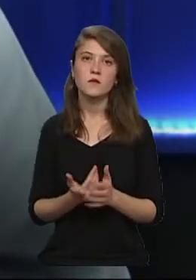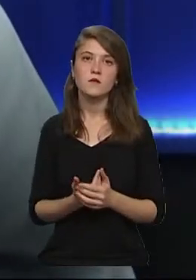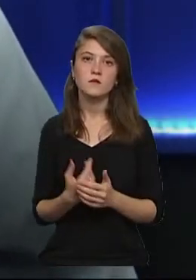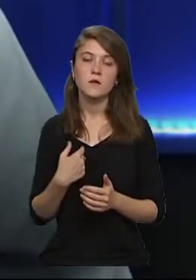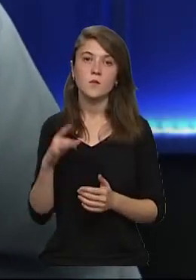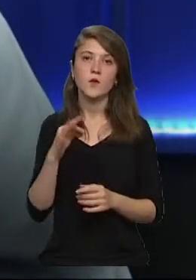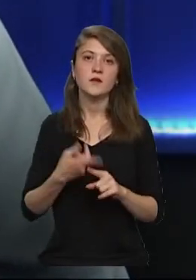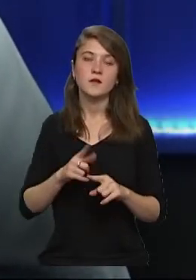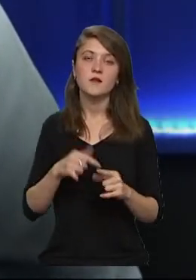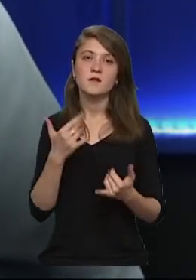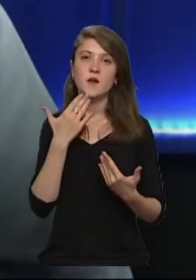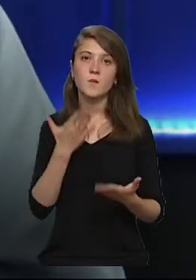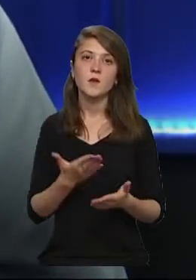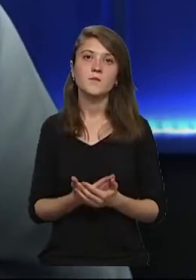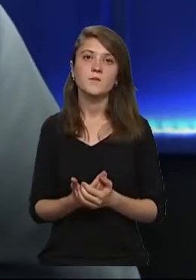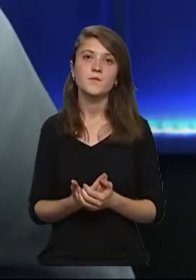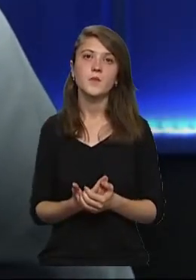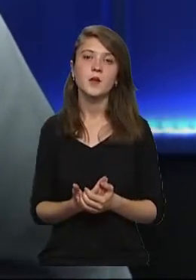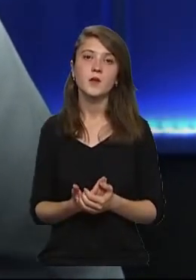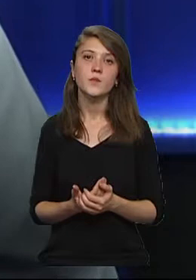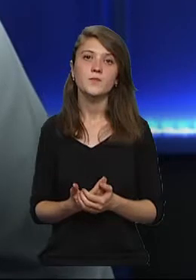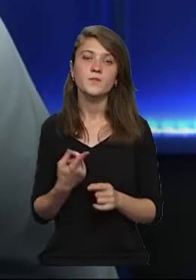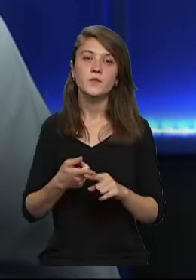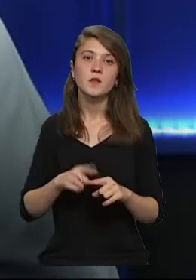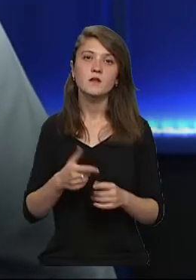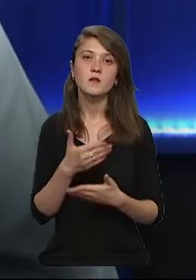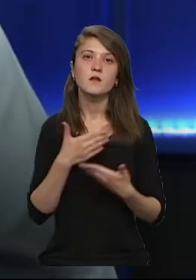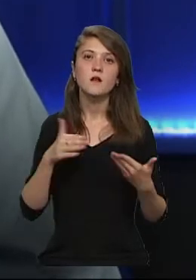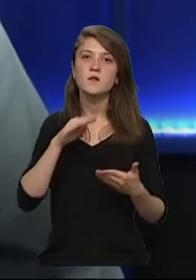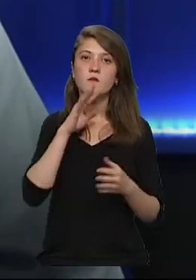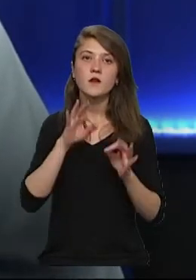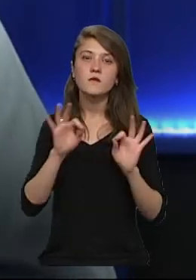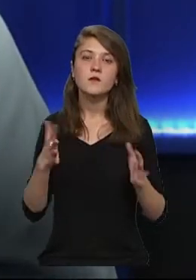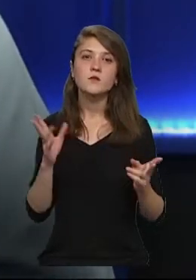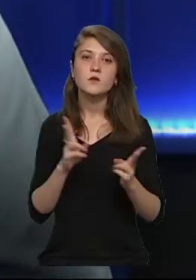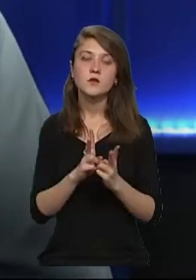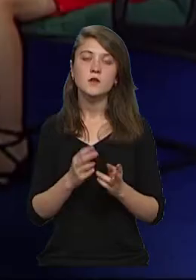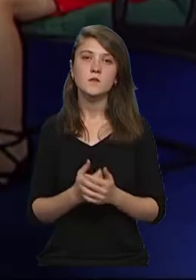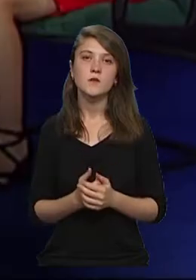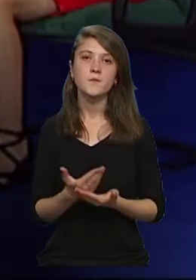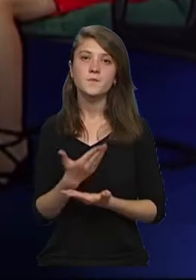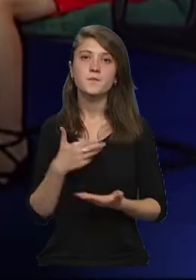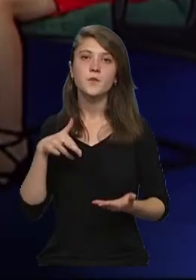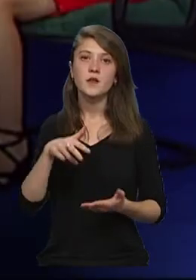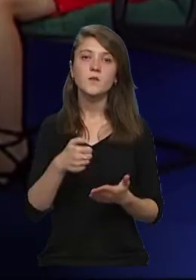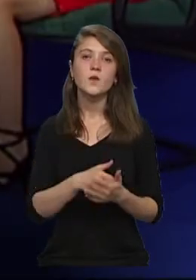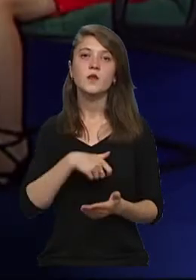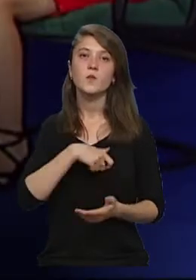ж я про це і запитую. Це наші фахівці, ми не тільки зустрічаємося, ми йдемо до